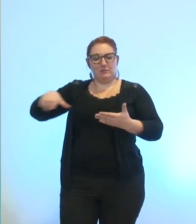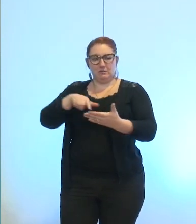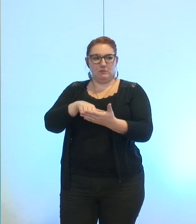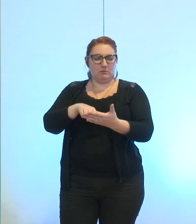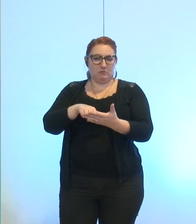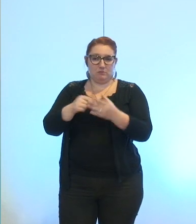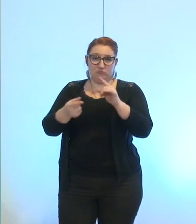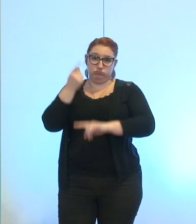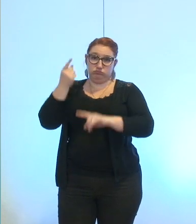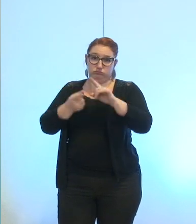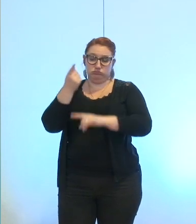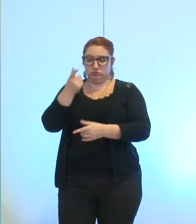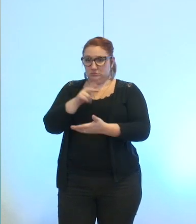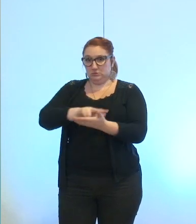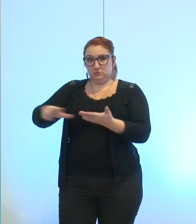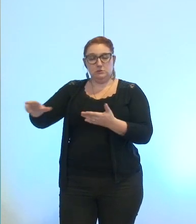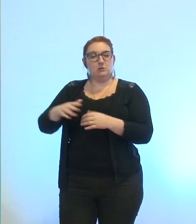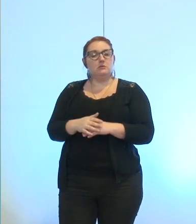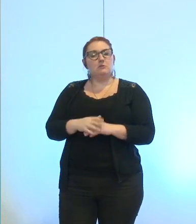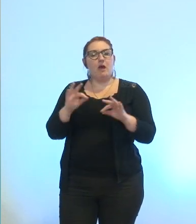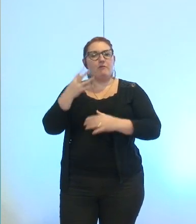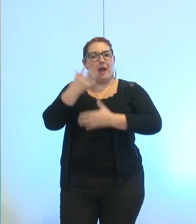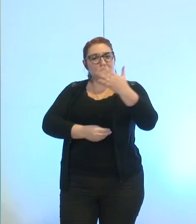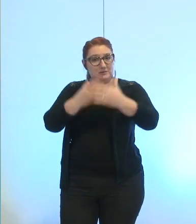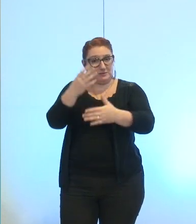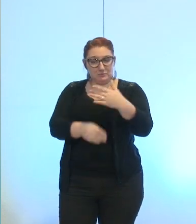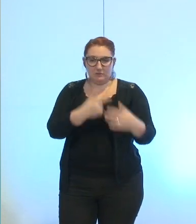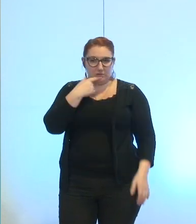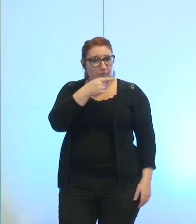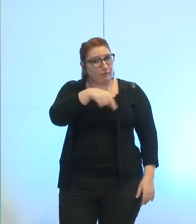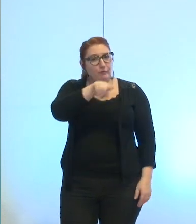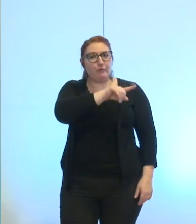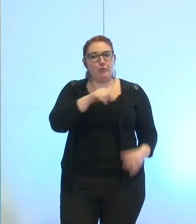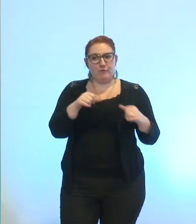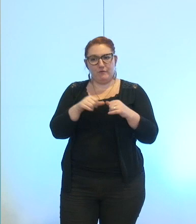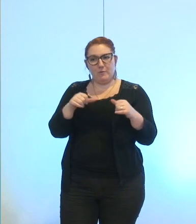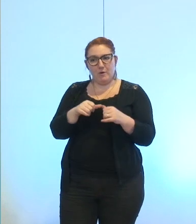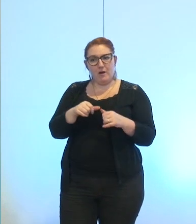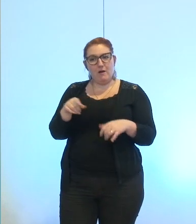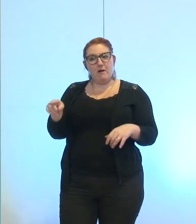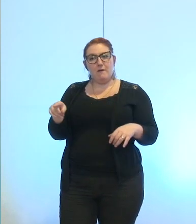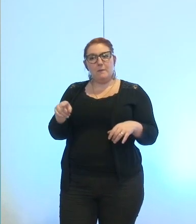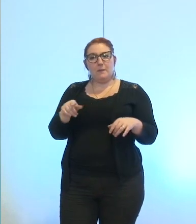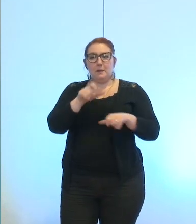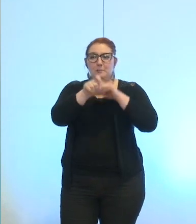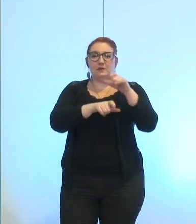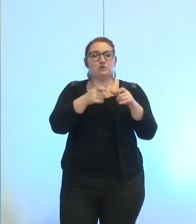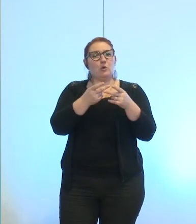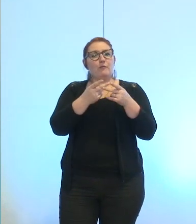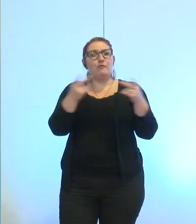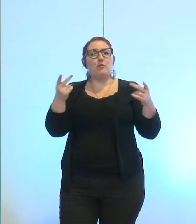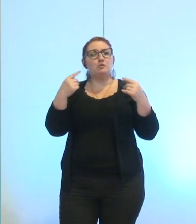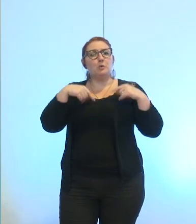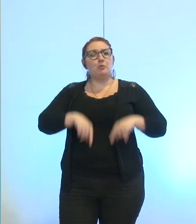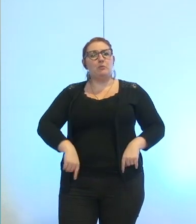de l'absentéisme et du coup vous donnez de l'eau au moulin au détracteur de la fonction publique de l'emploi